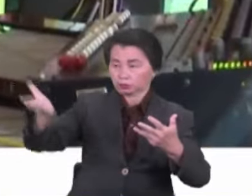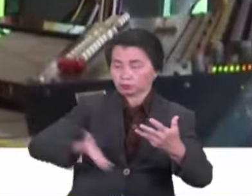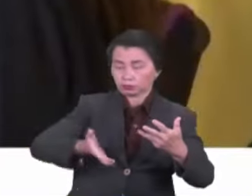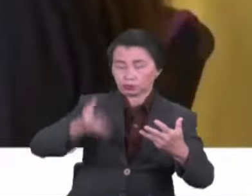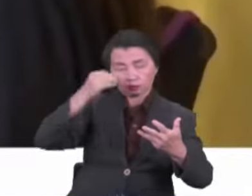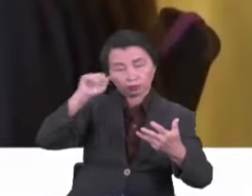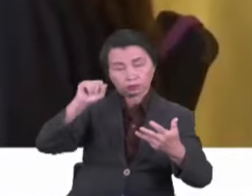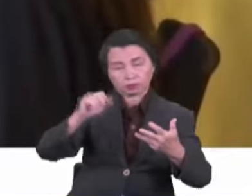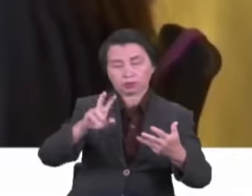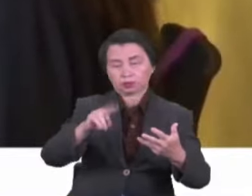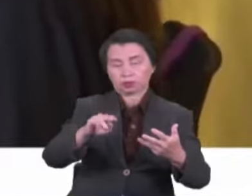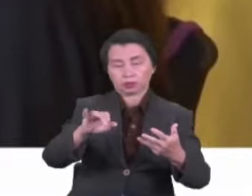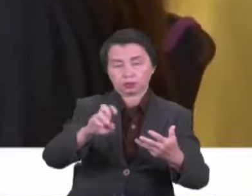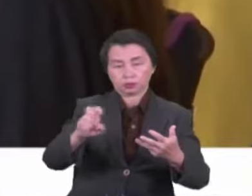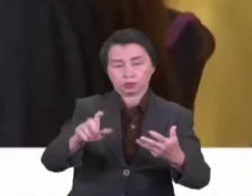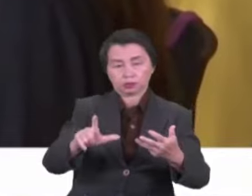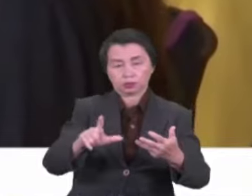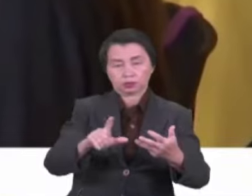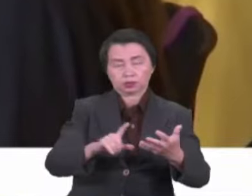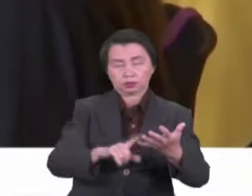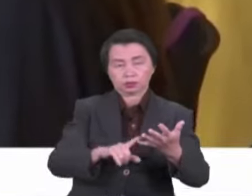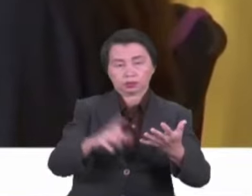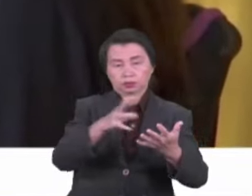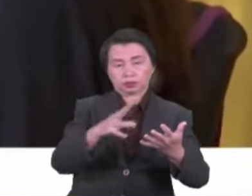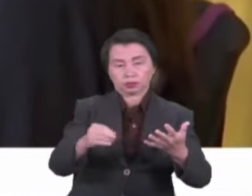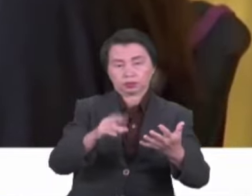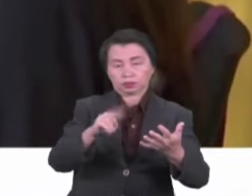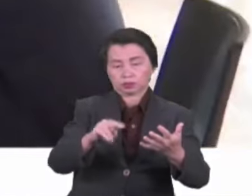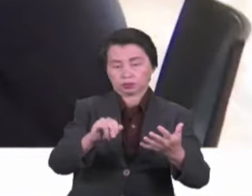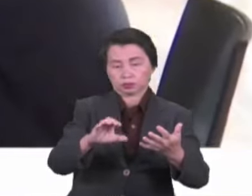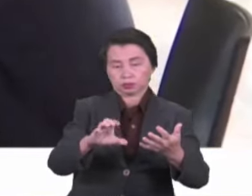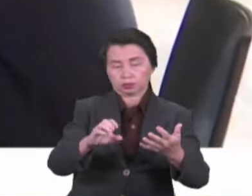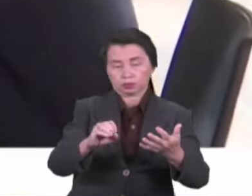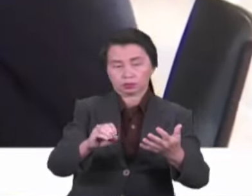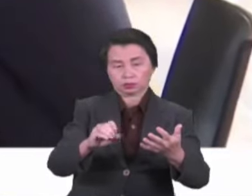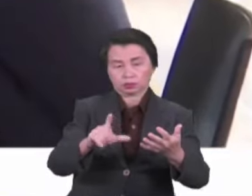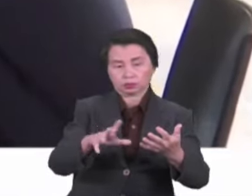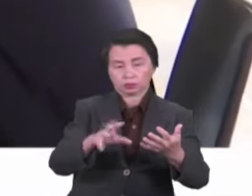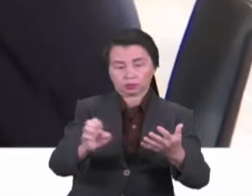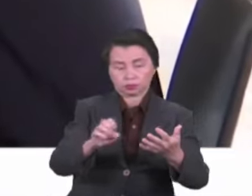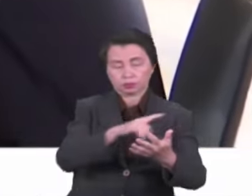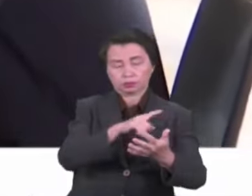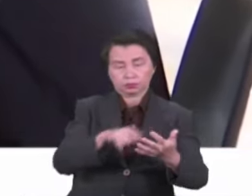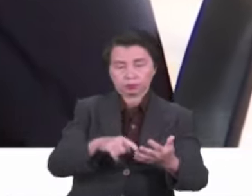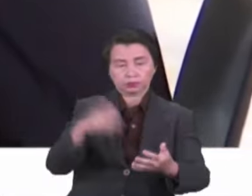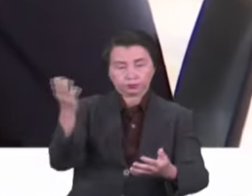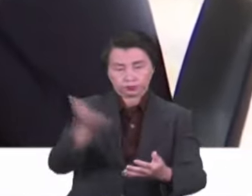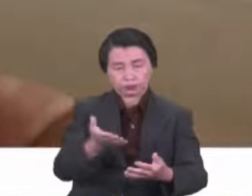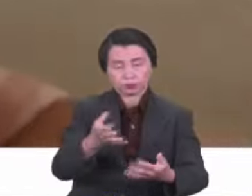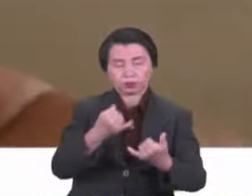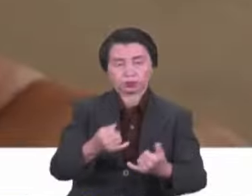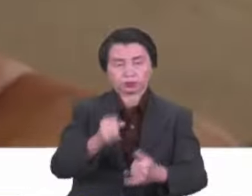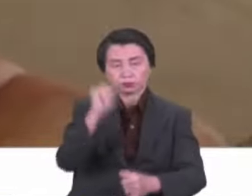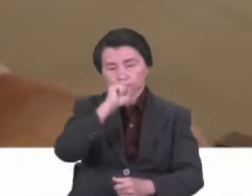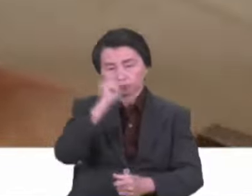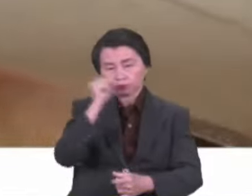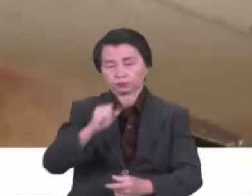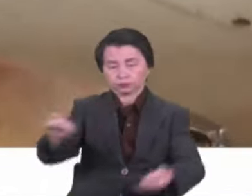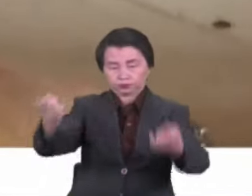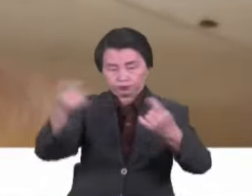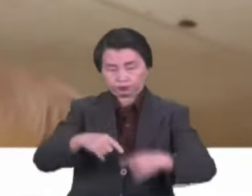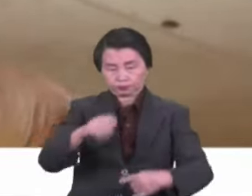penyanyi Stephen Mel, Richard Joss dan juga Nicole. Dan konsert pada malam nanti akan dihadiri